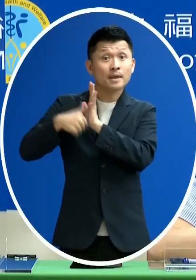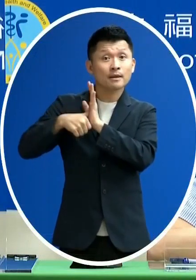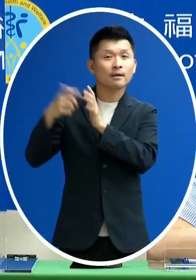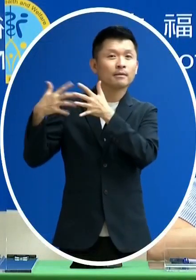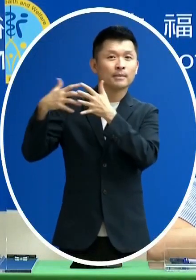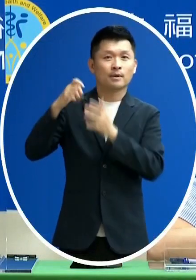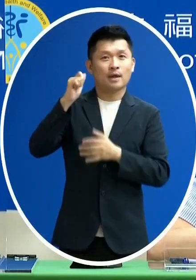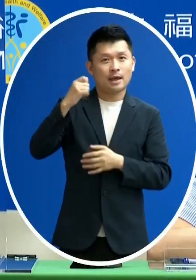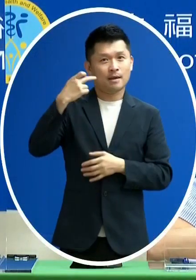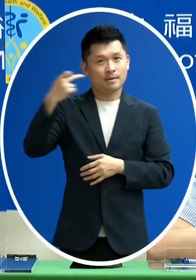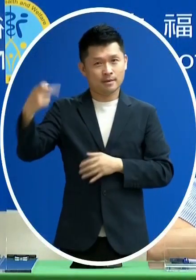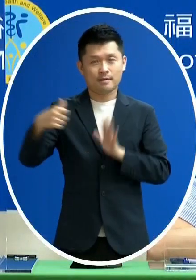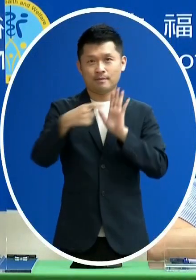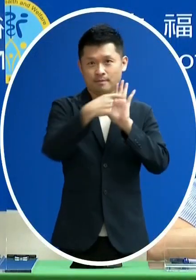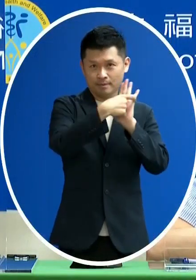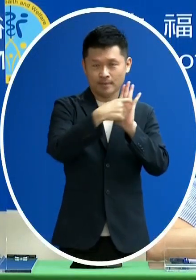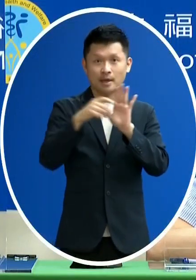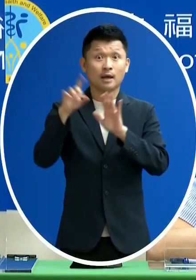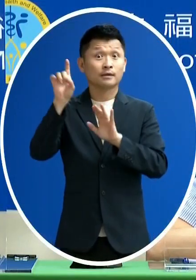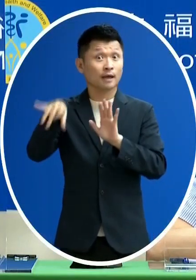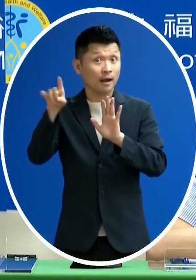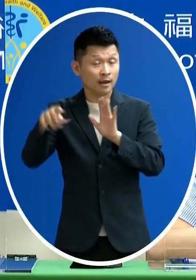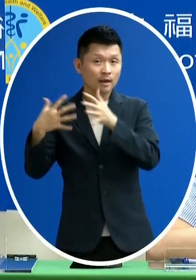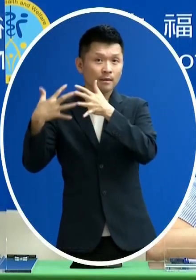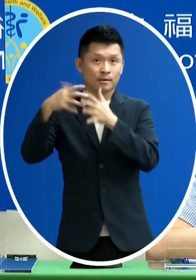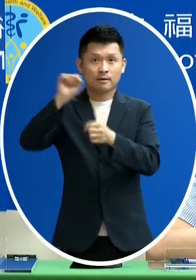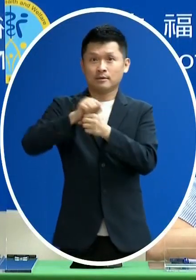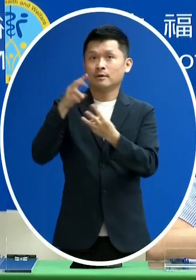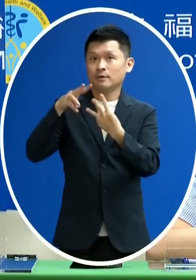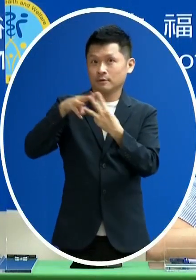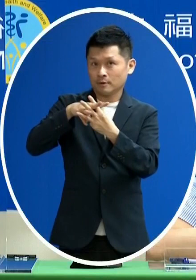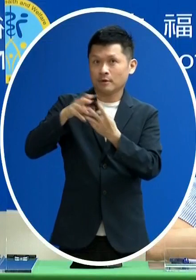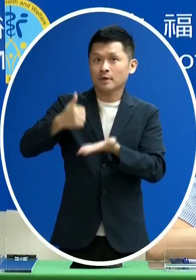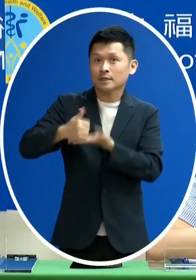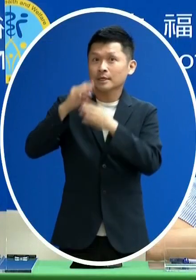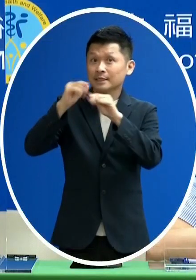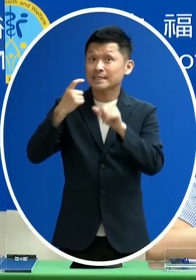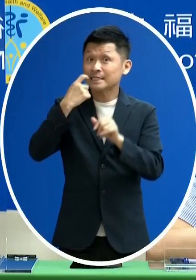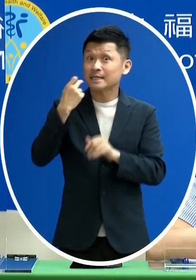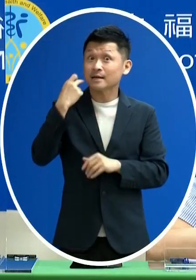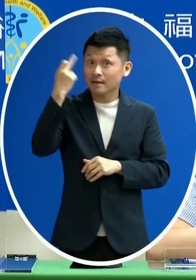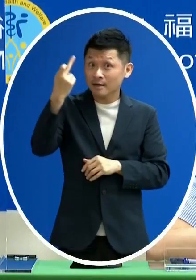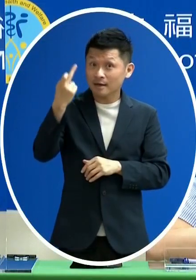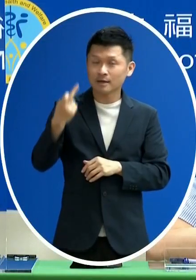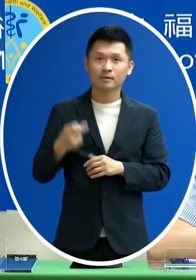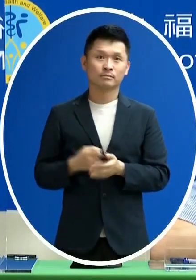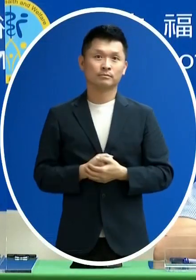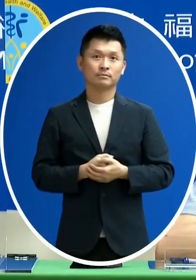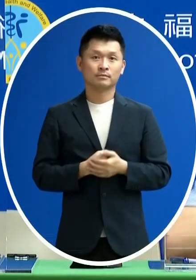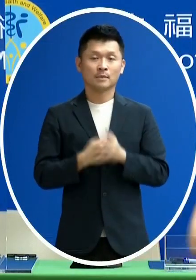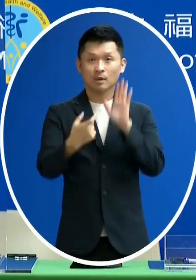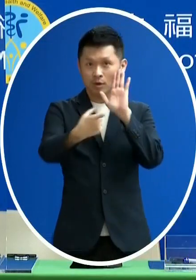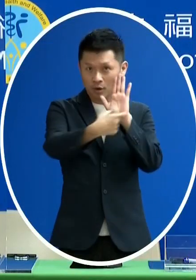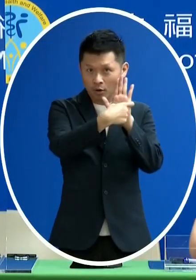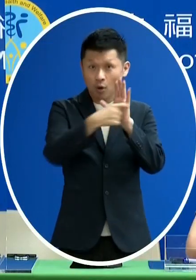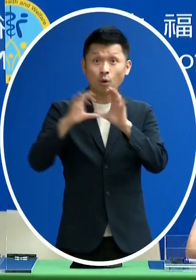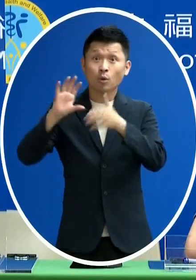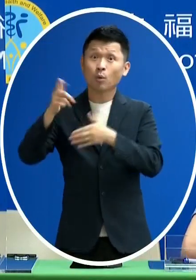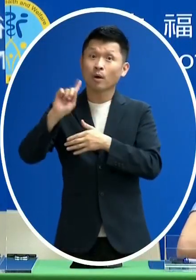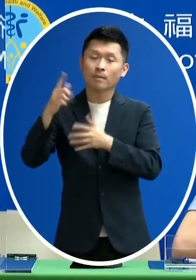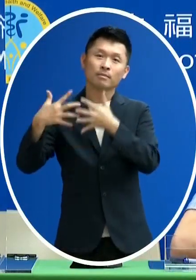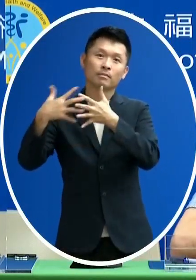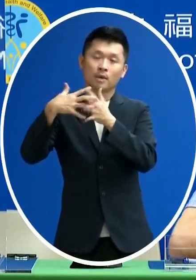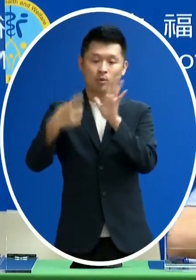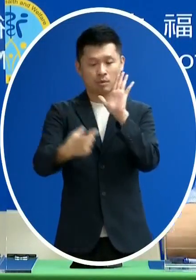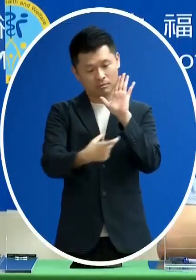Acorn，它制造业者的地址是在美国加州圣地亚哥，那生产的国别是美国，是美国。